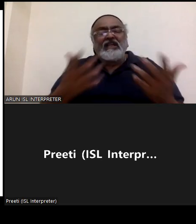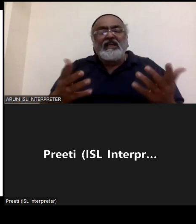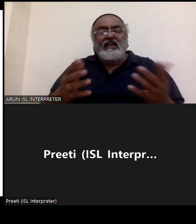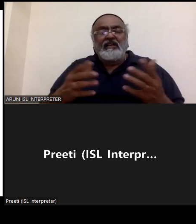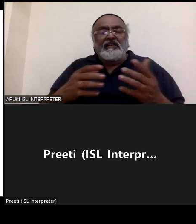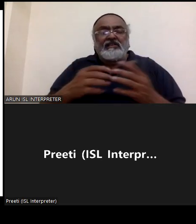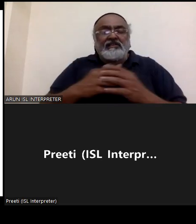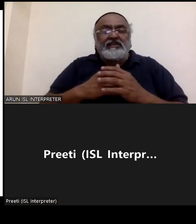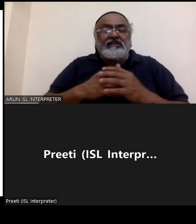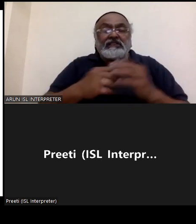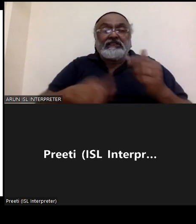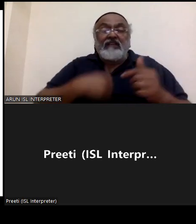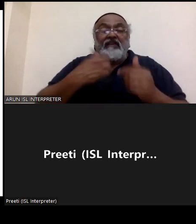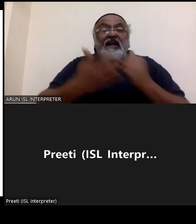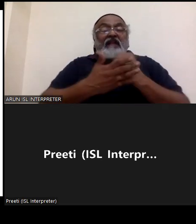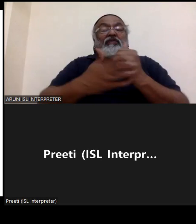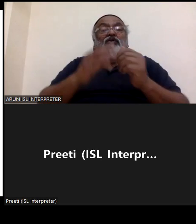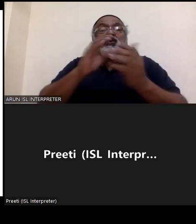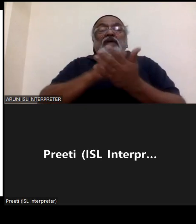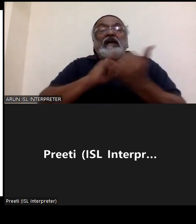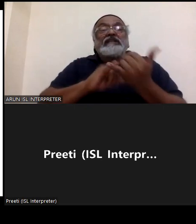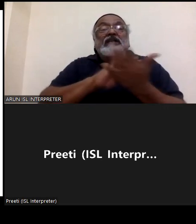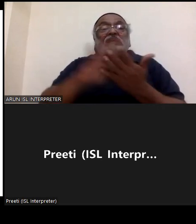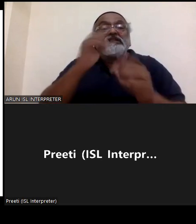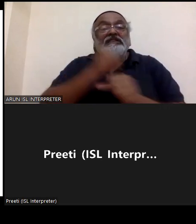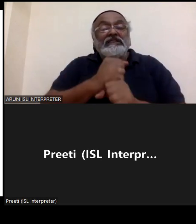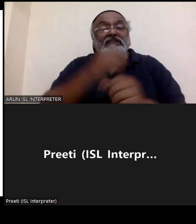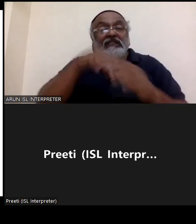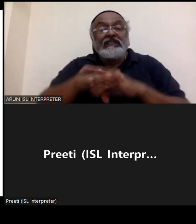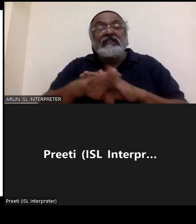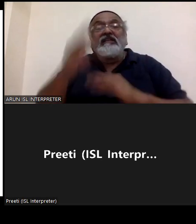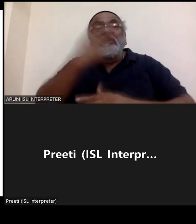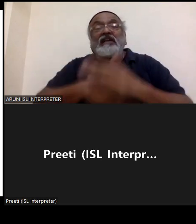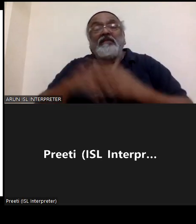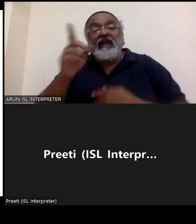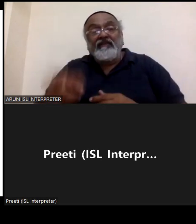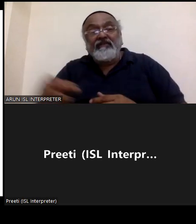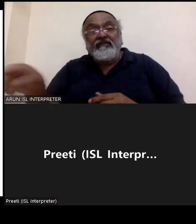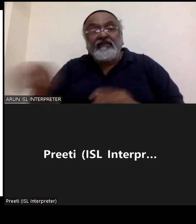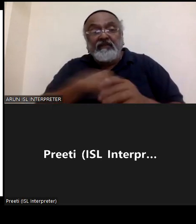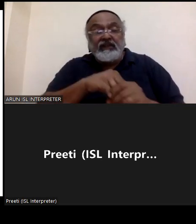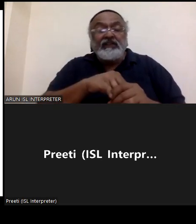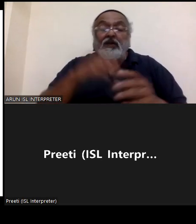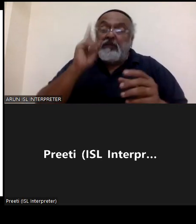हेल्प ग्रुप में जो विकलांग लोग हैं उनको जुड़ना जरूरी है.